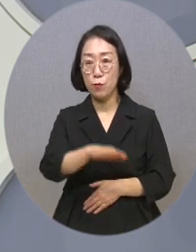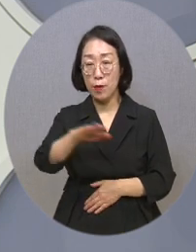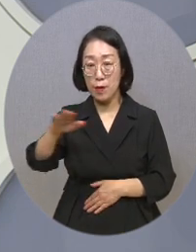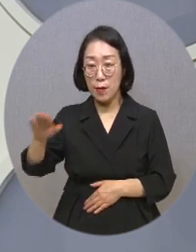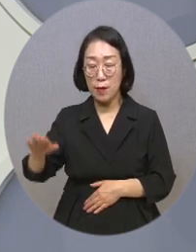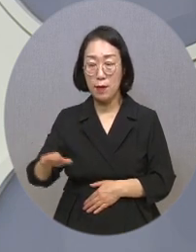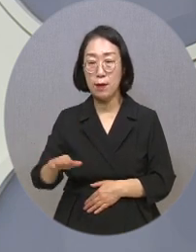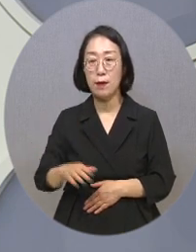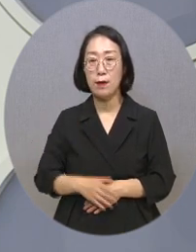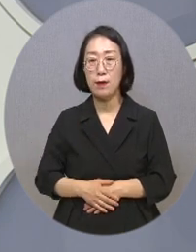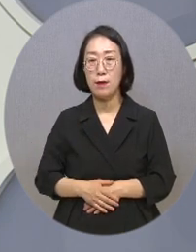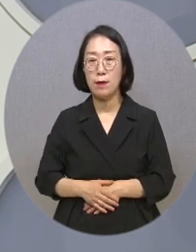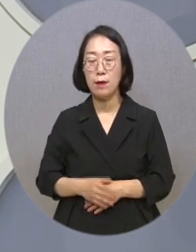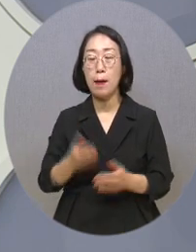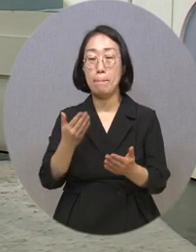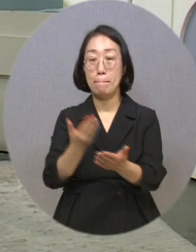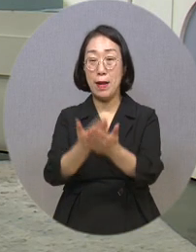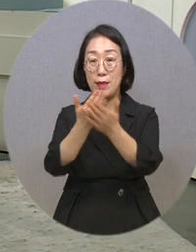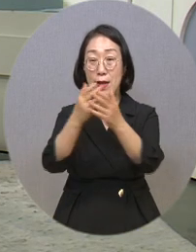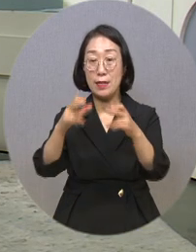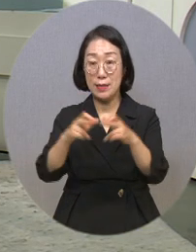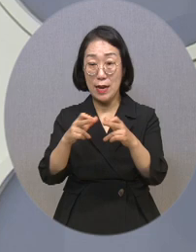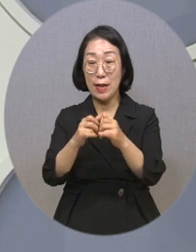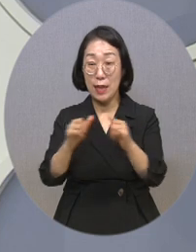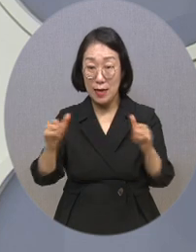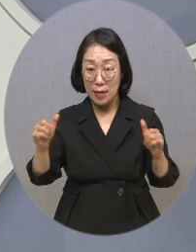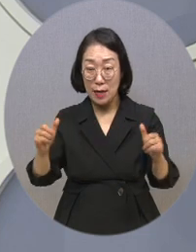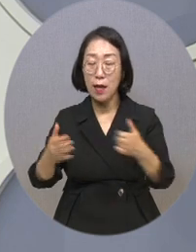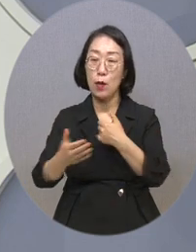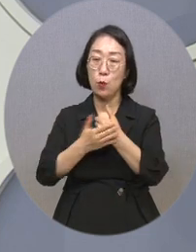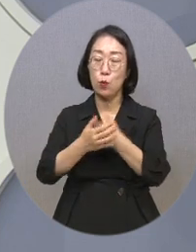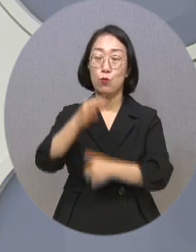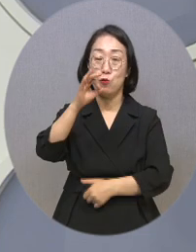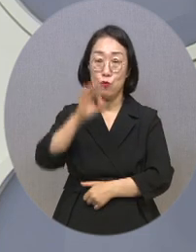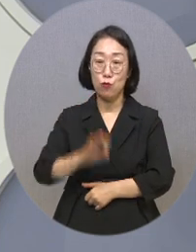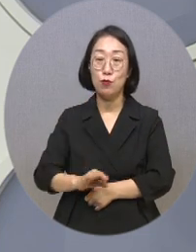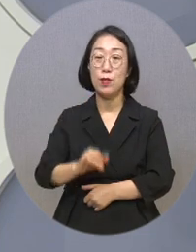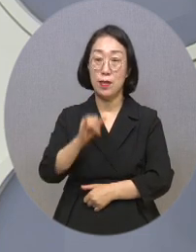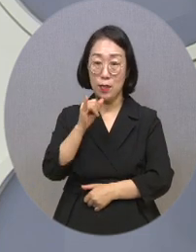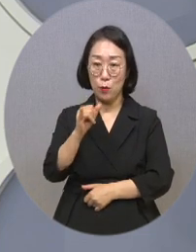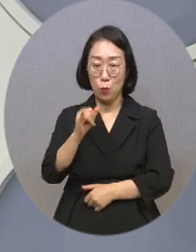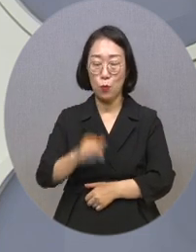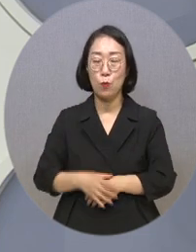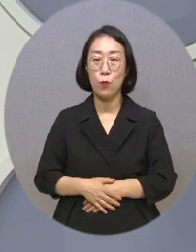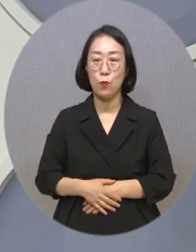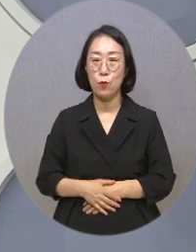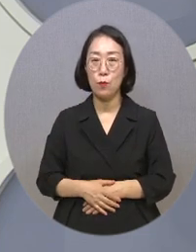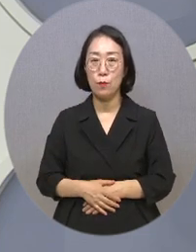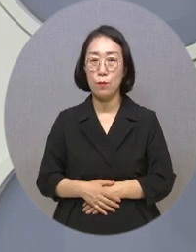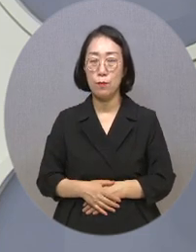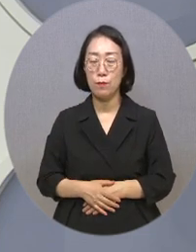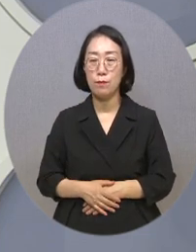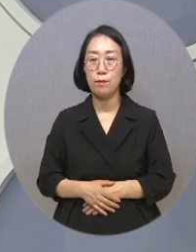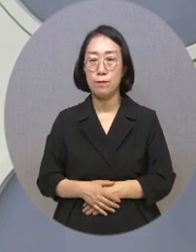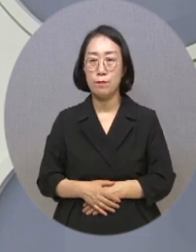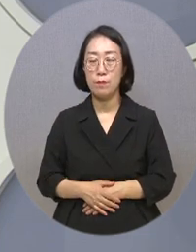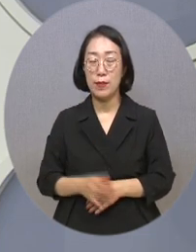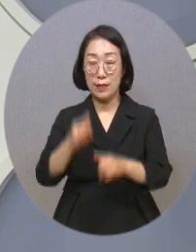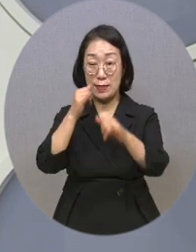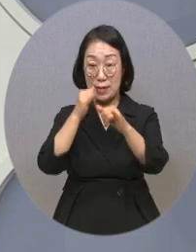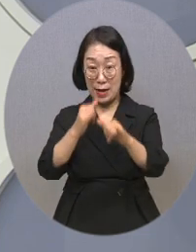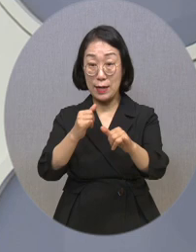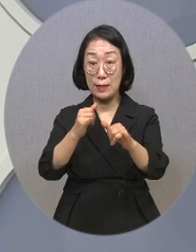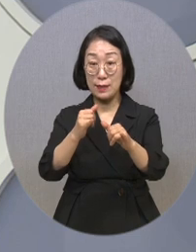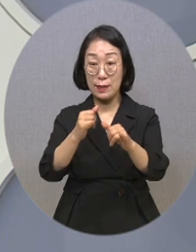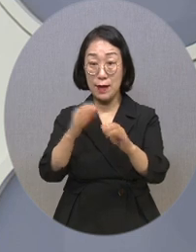그 저 발달 장애인한테도 도움이 되는 그런 애들을 또 저기 많이 장학생으로